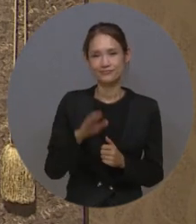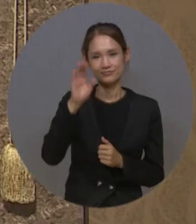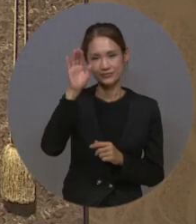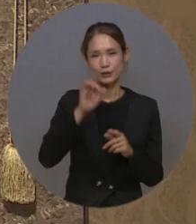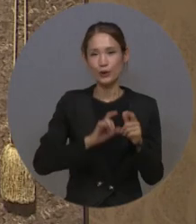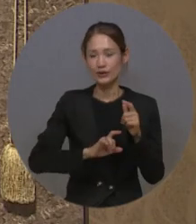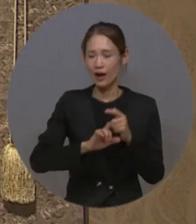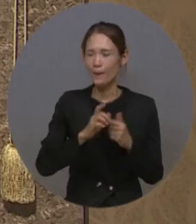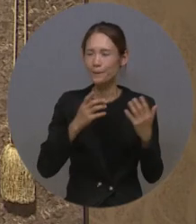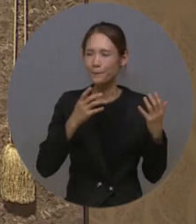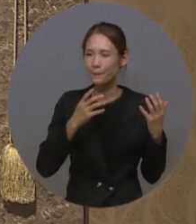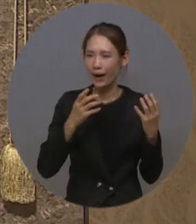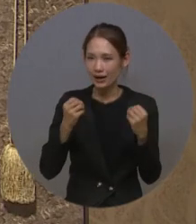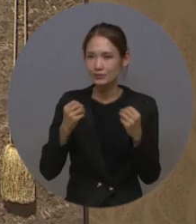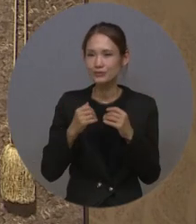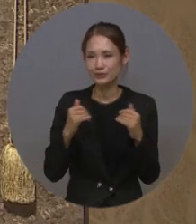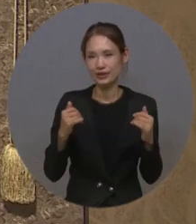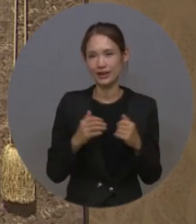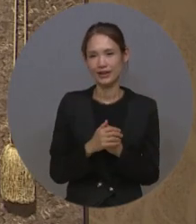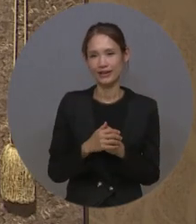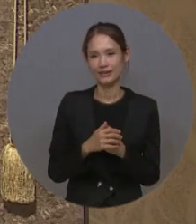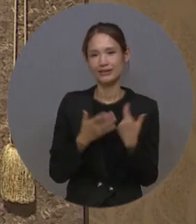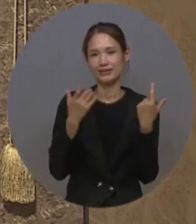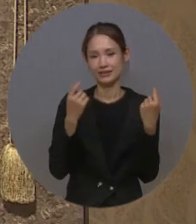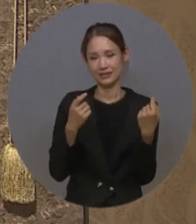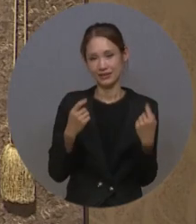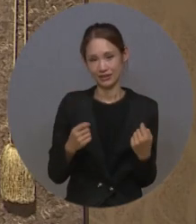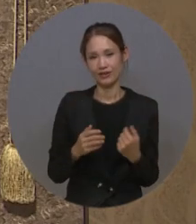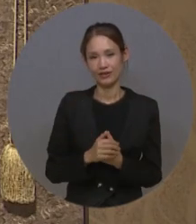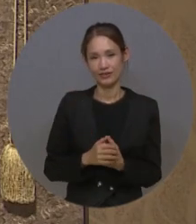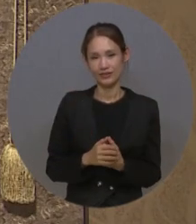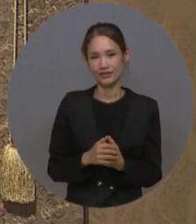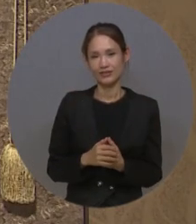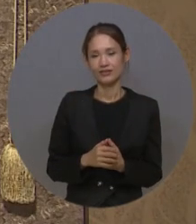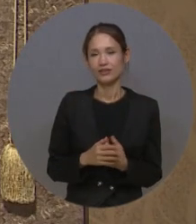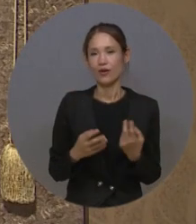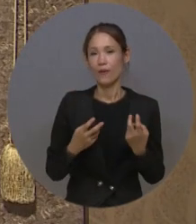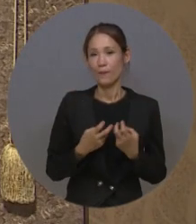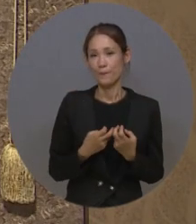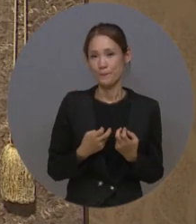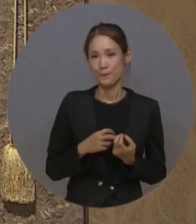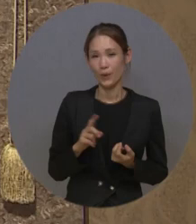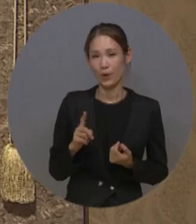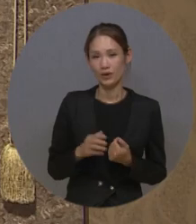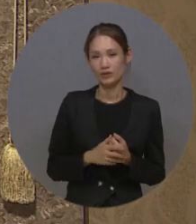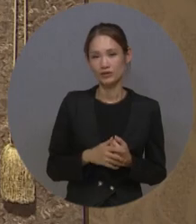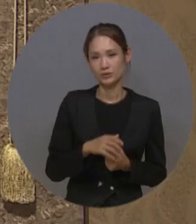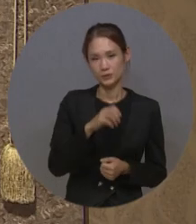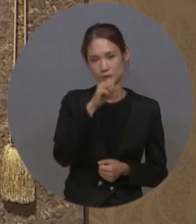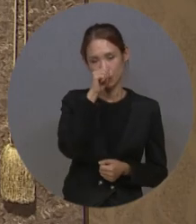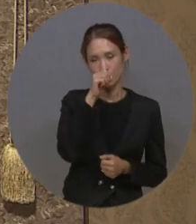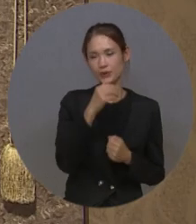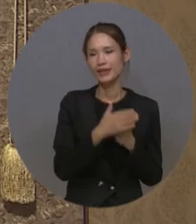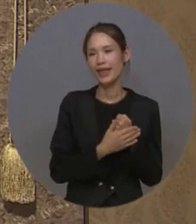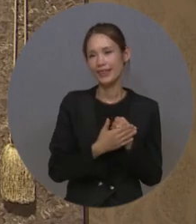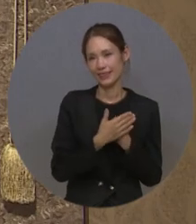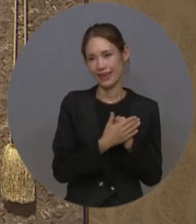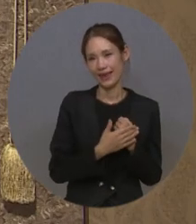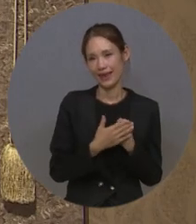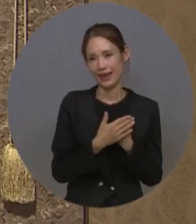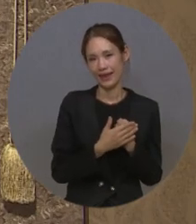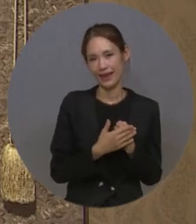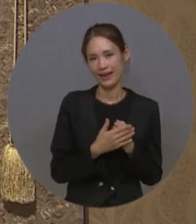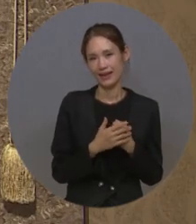더 많은 분들에게 이런, 어떻게 보면은 좋은 혜택이죠. 네. 이런